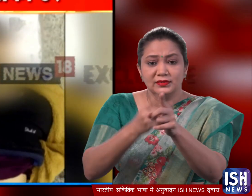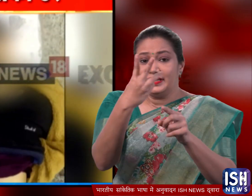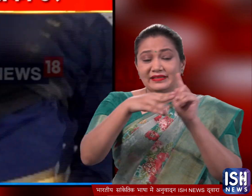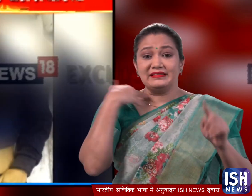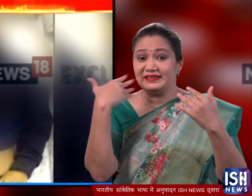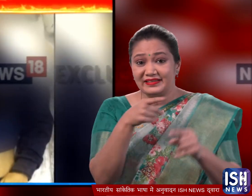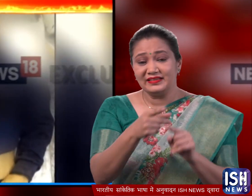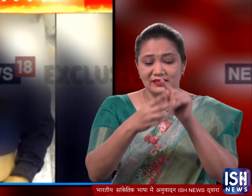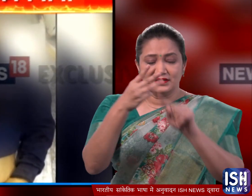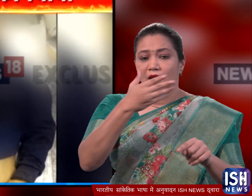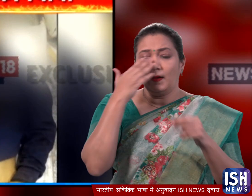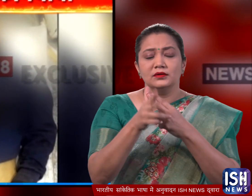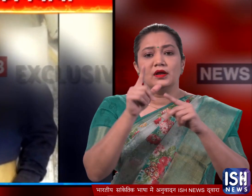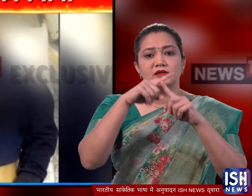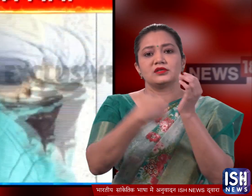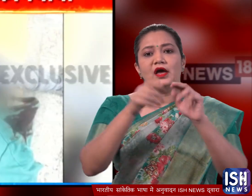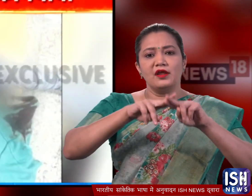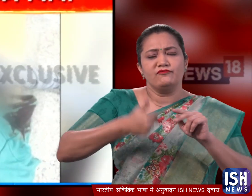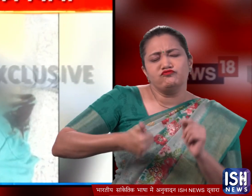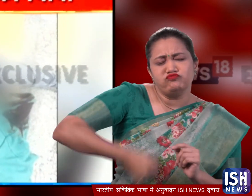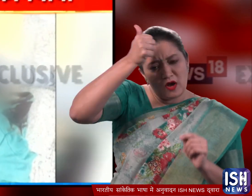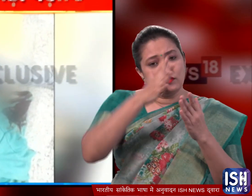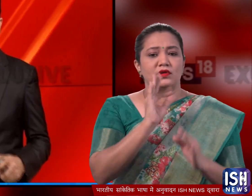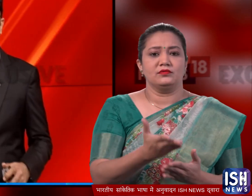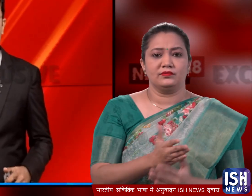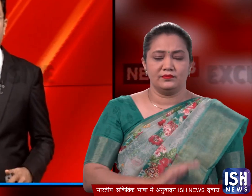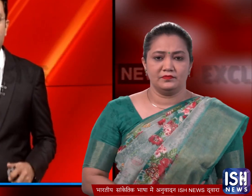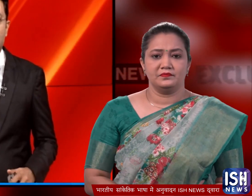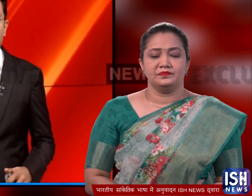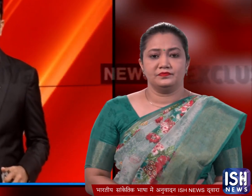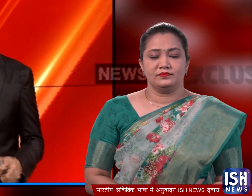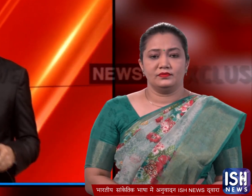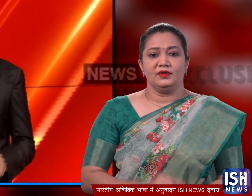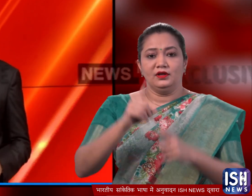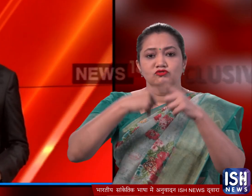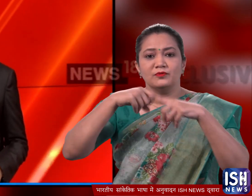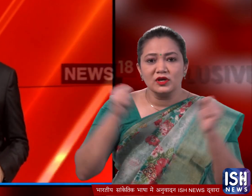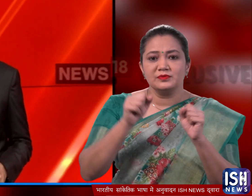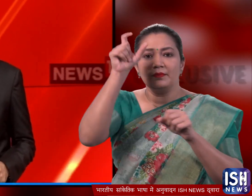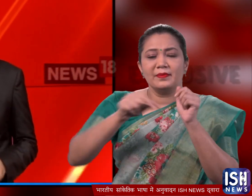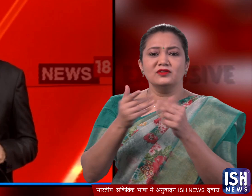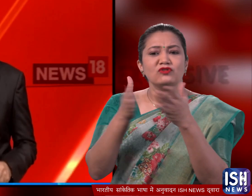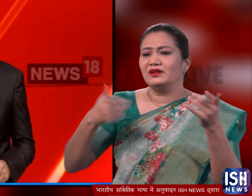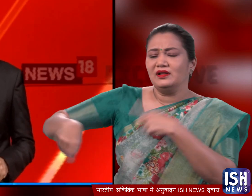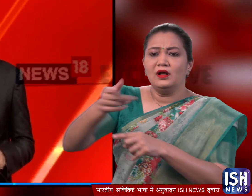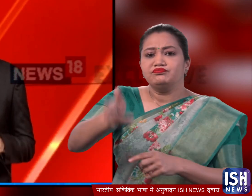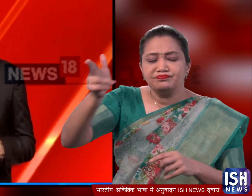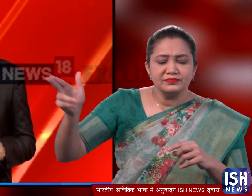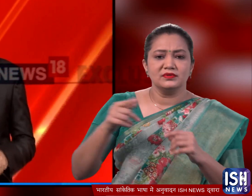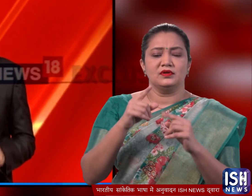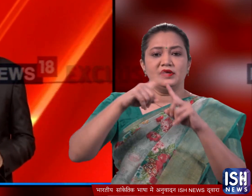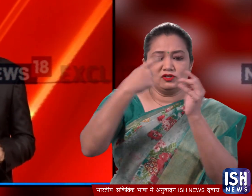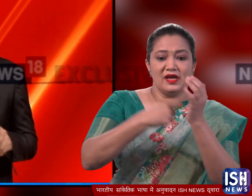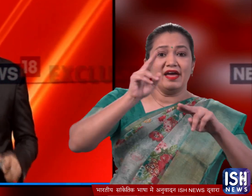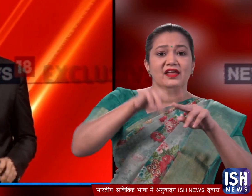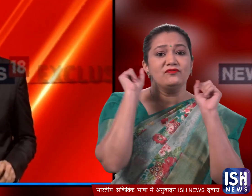3 आतंकी मारे गए उनमें टीआरएफ का एक टॉप कमांडर भी शामिल है। सौभाग्य की बात यह कि जम्मू कश्मीर में आम लोगों की हत्या के पीछे टीआरएफ यानी द